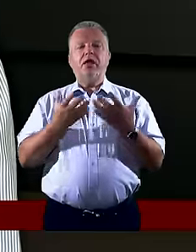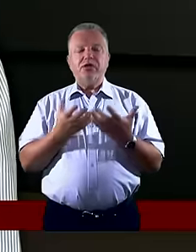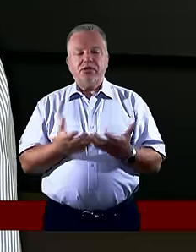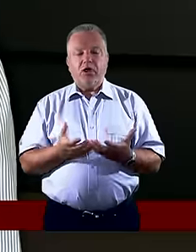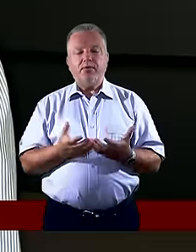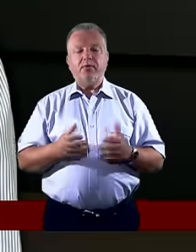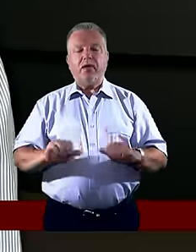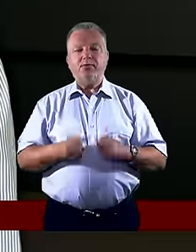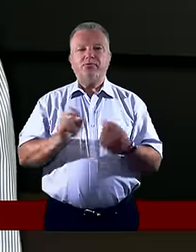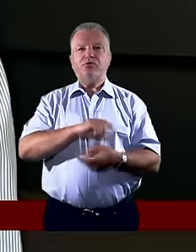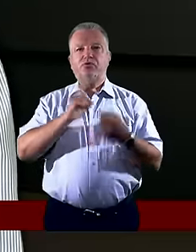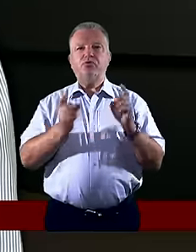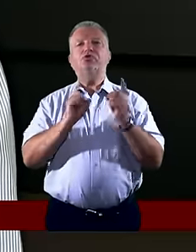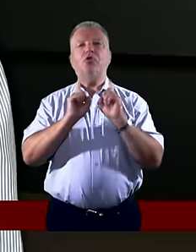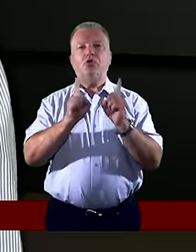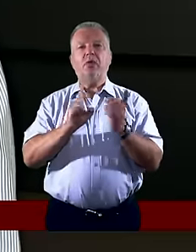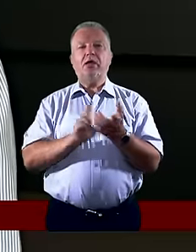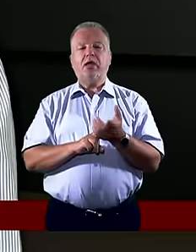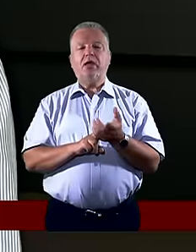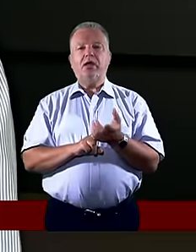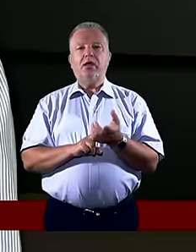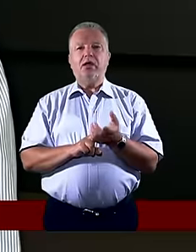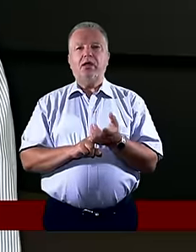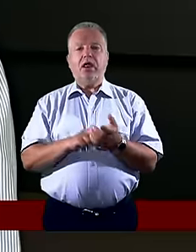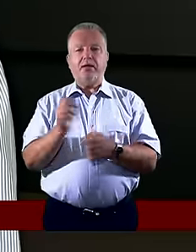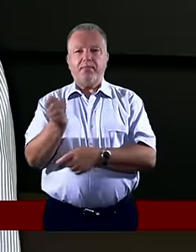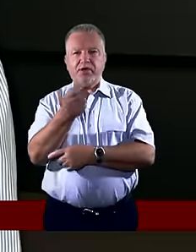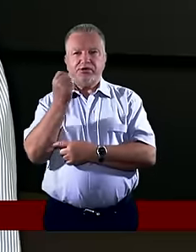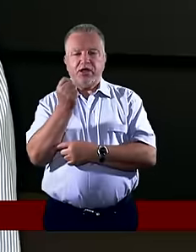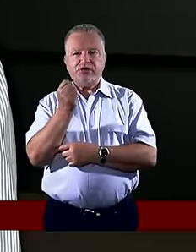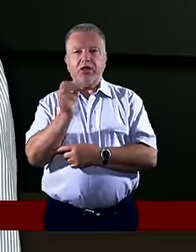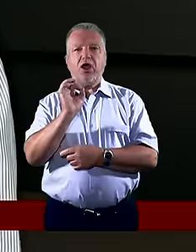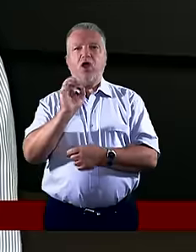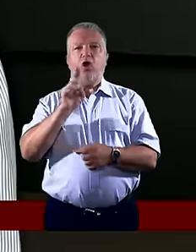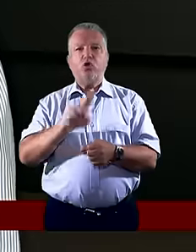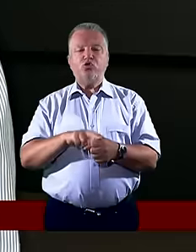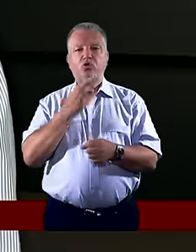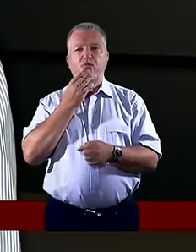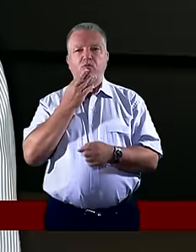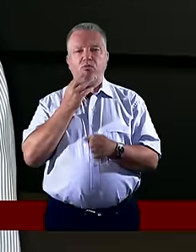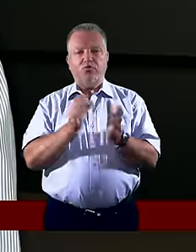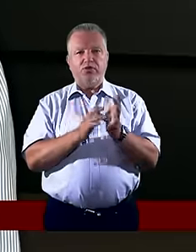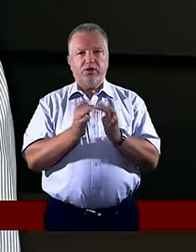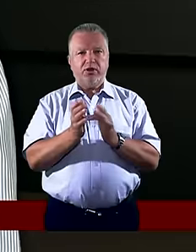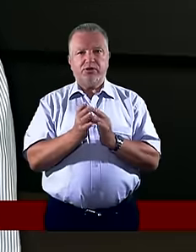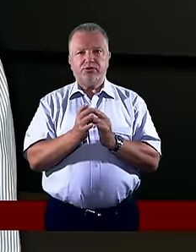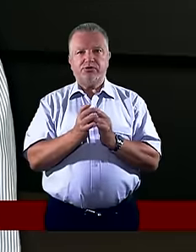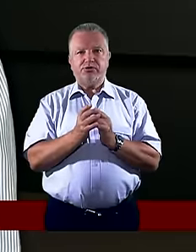jeszcze zwrócili uwagę na niezwykłość tego pasterza, o którym mówi Pan Jezus, bo to, że jest dobrym pasterzem, to jedno,